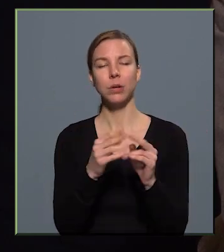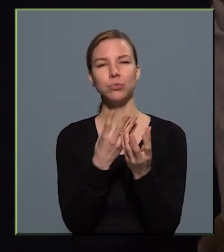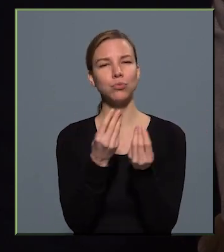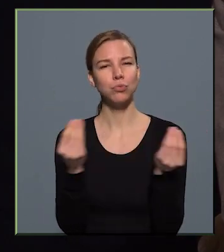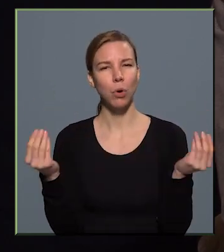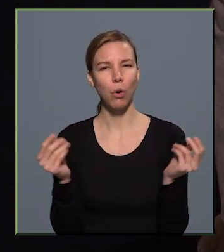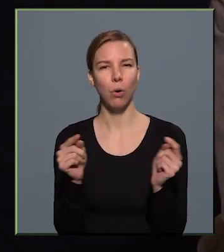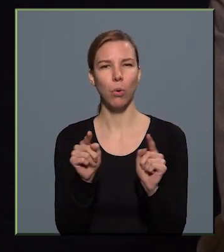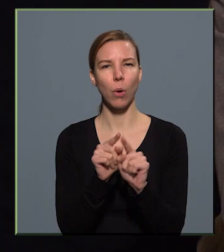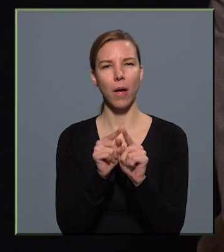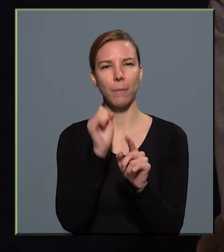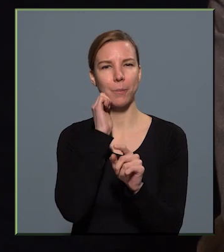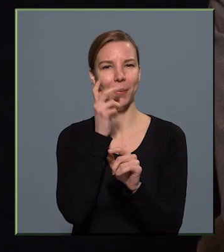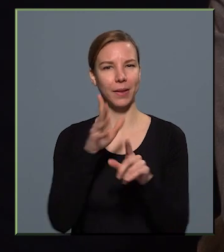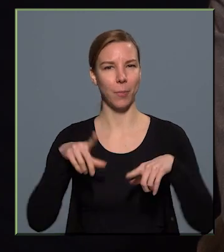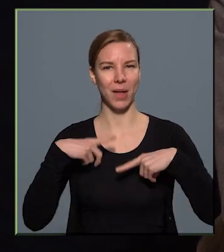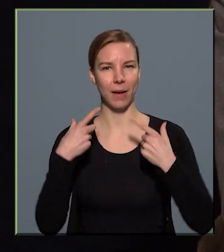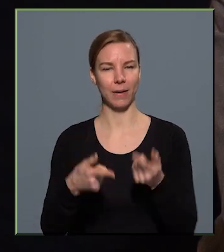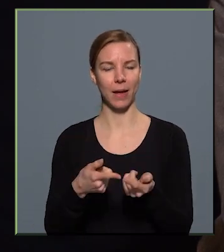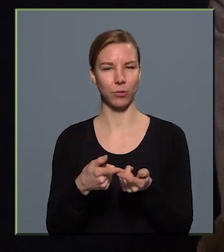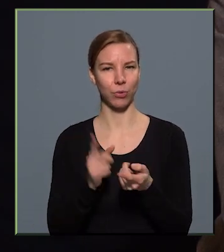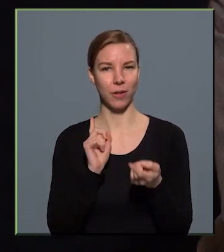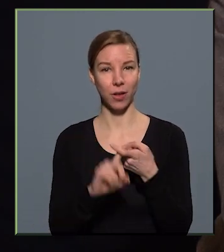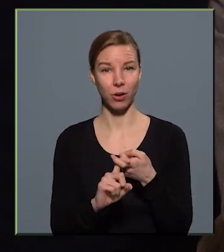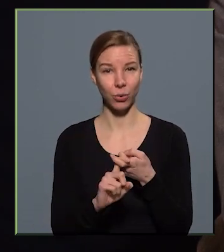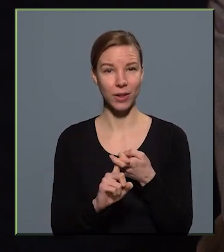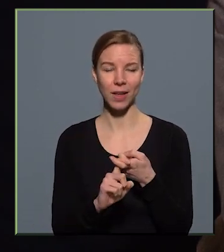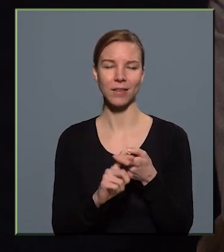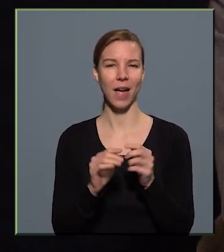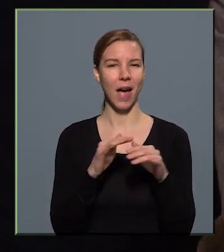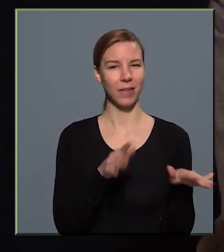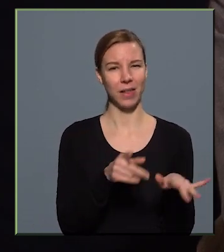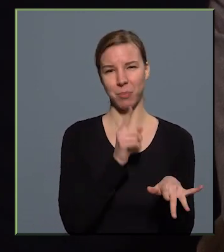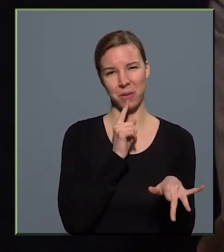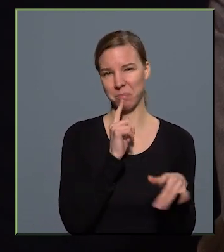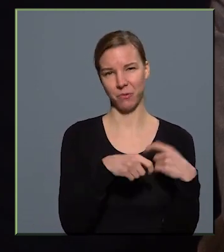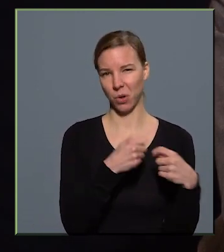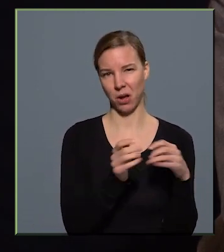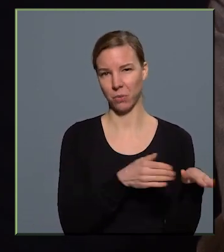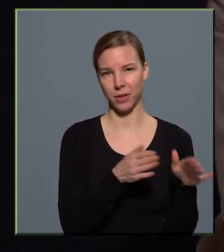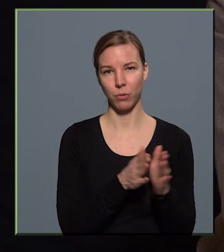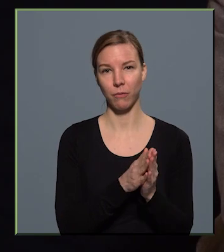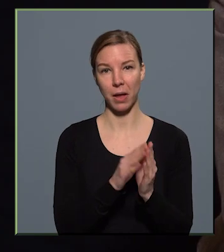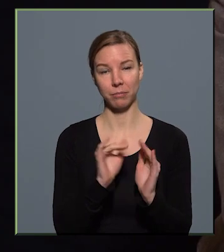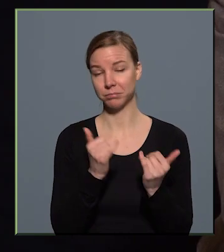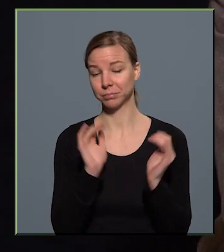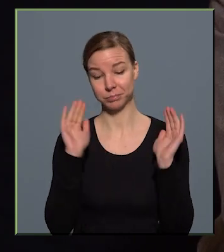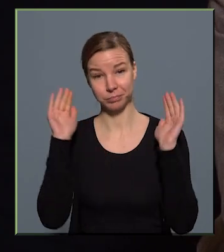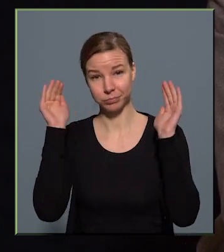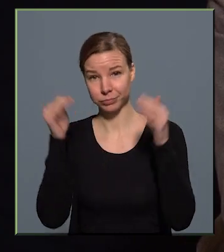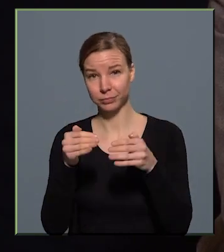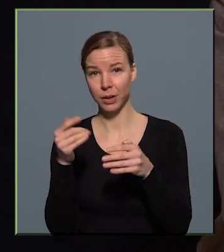ami mindennapi életünk része, ám de általában kevéssé foglalkozunk vele. Az utóbbi hónapokban